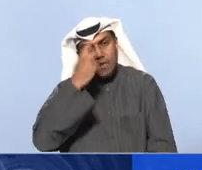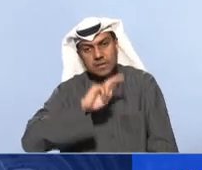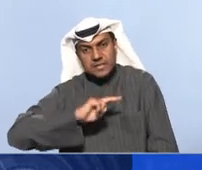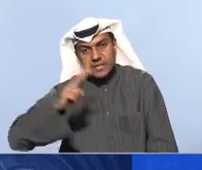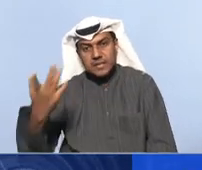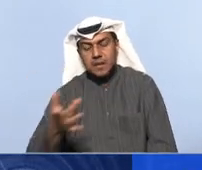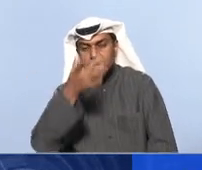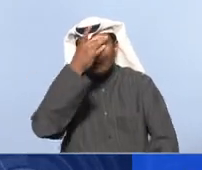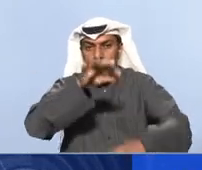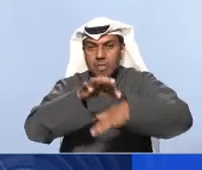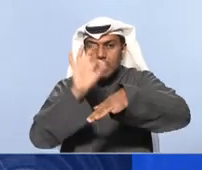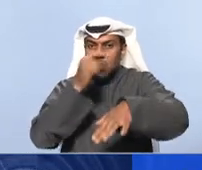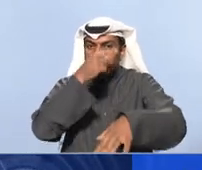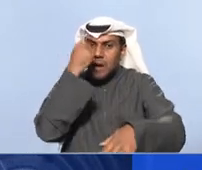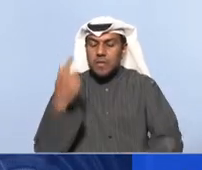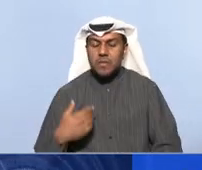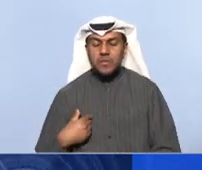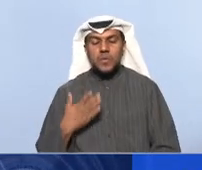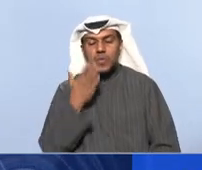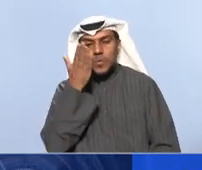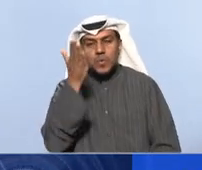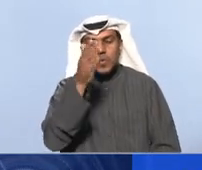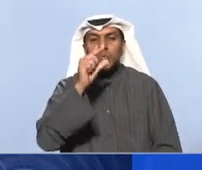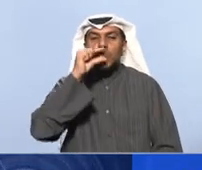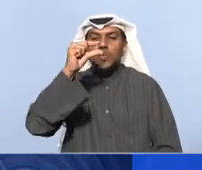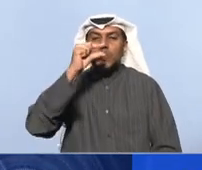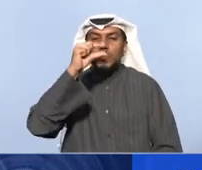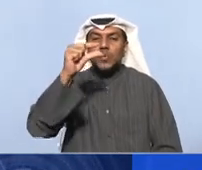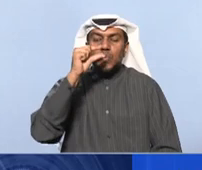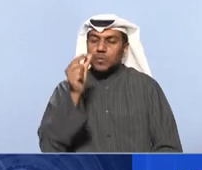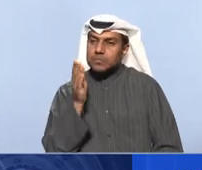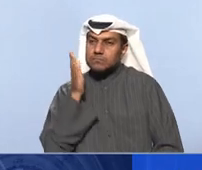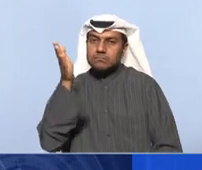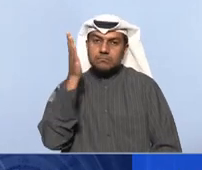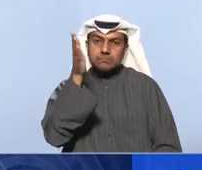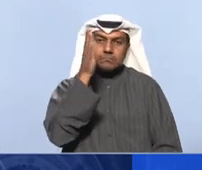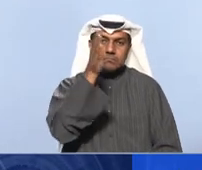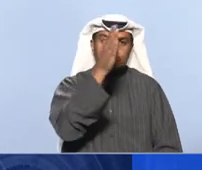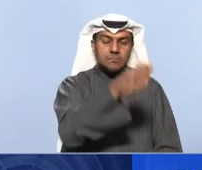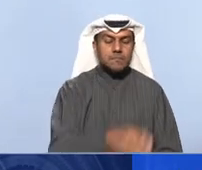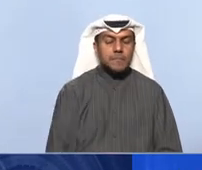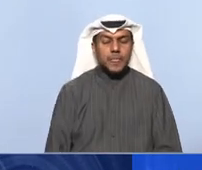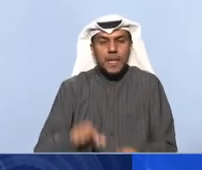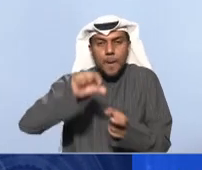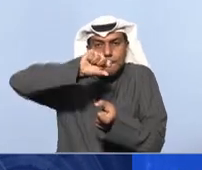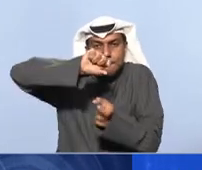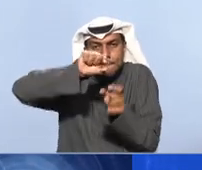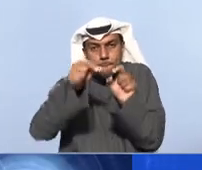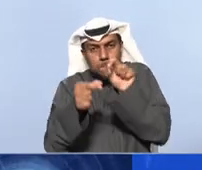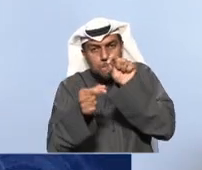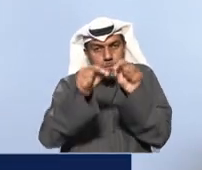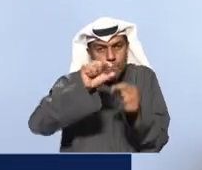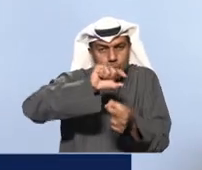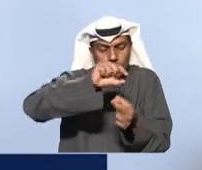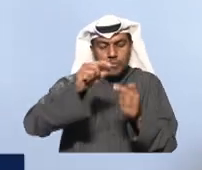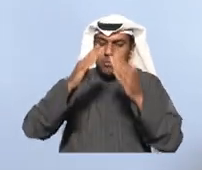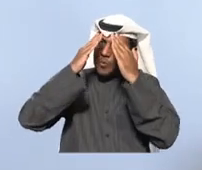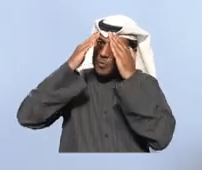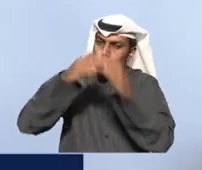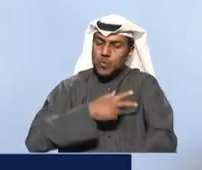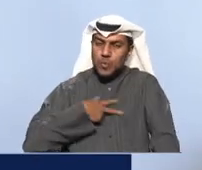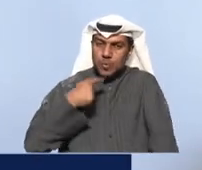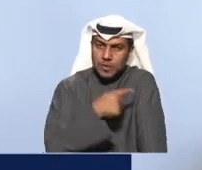انتشار العدوى. أود أن أشيد بدور إخواننا في المختبرات، مختبرات وزارة الصحة